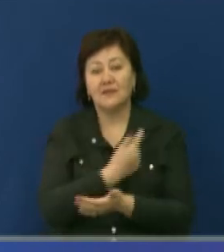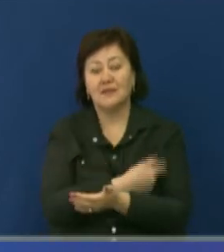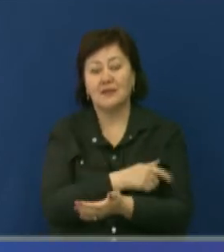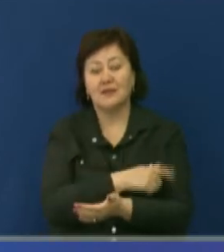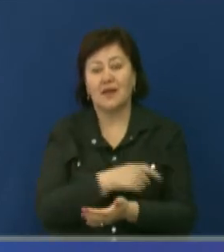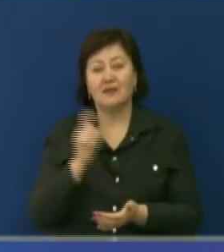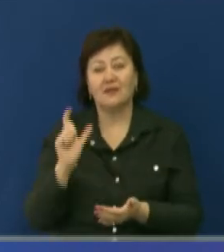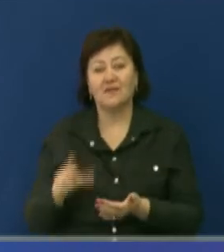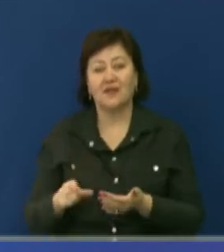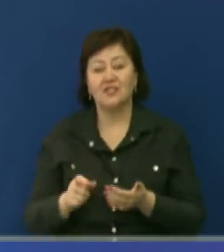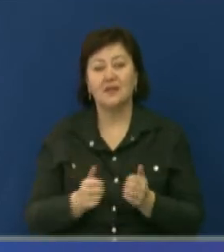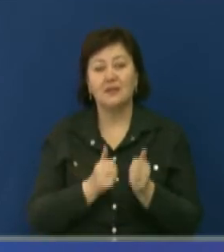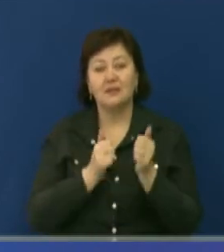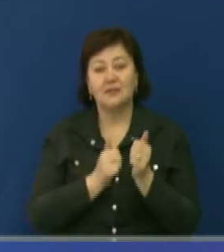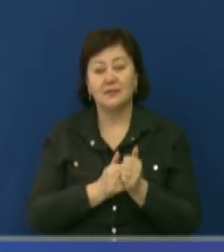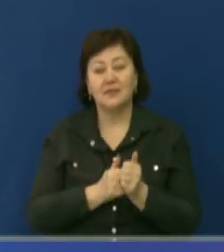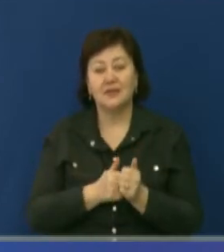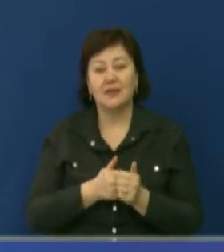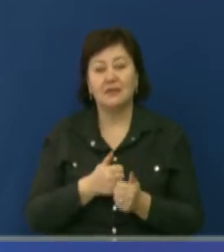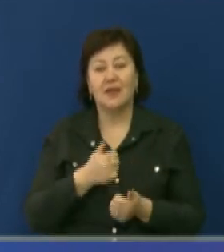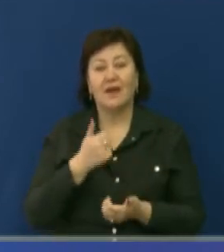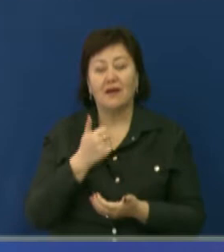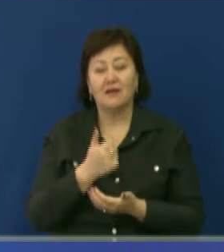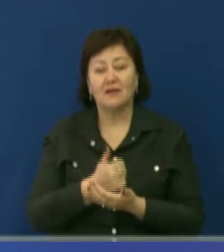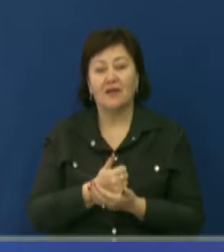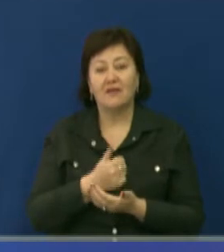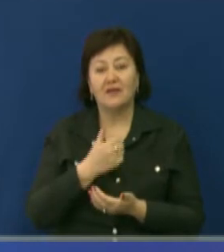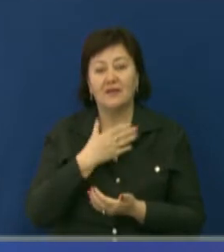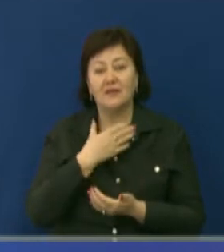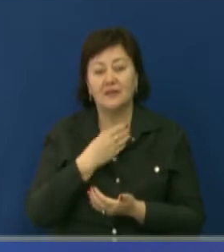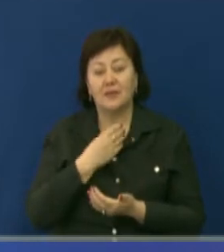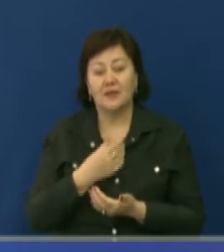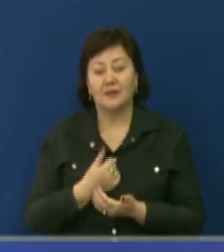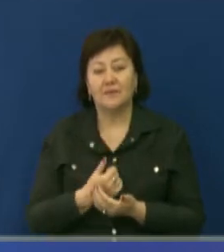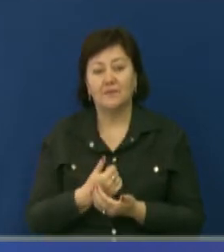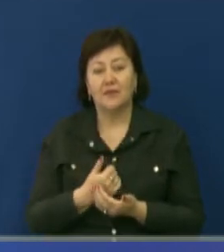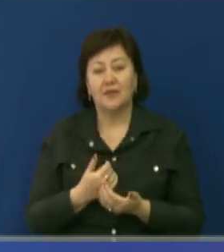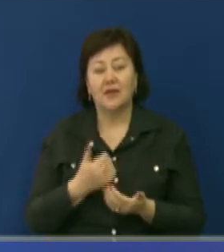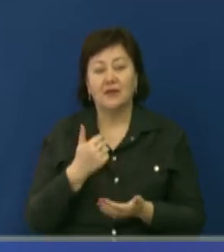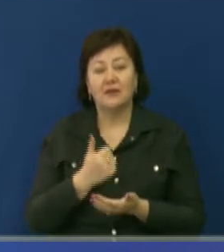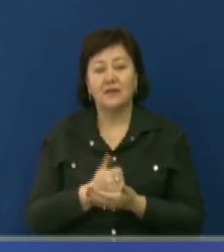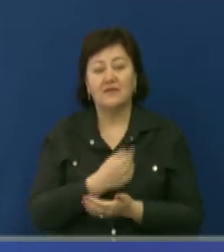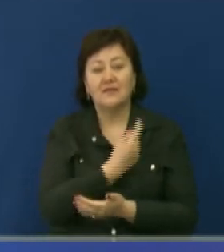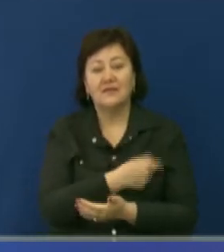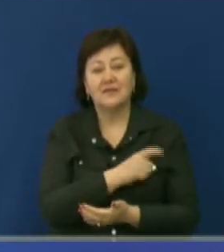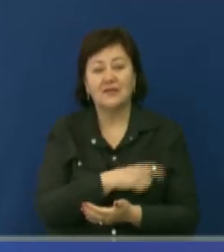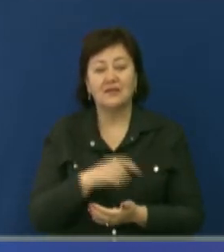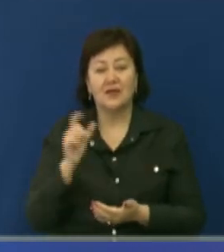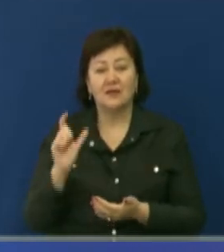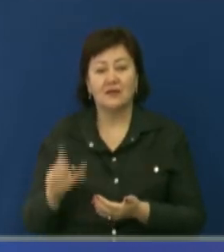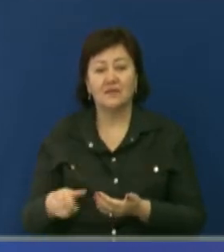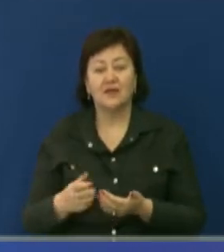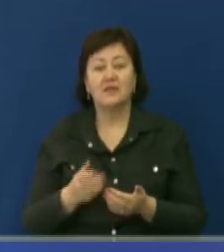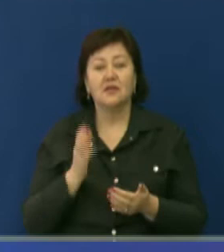Берік Тілебалдиннің қатысуымен онлайн брифинг өтті. Онда Шығыс Қазақстан облысы бас санитарлық дәрігерінің ертеңгі күннен бастап